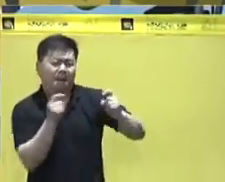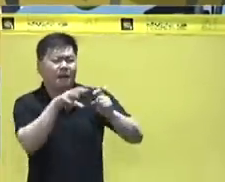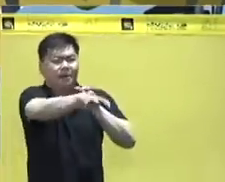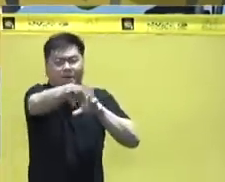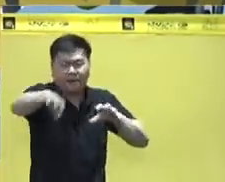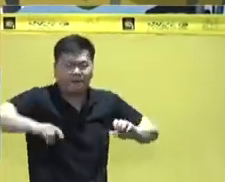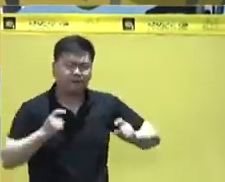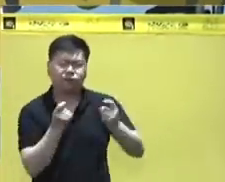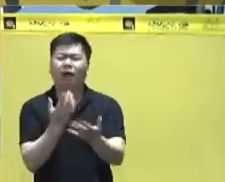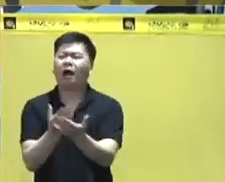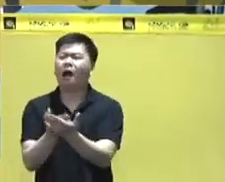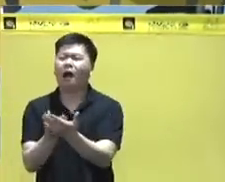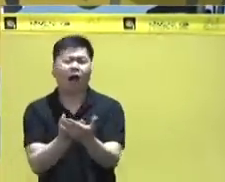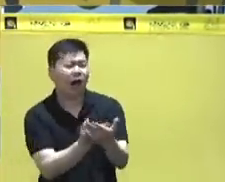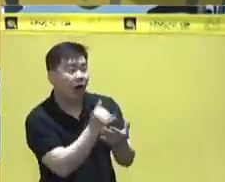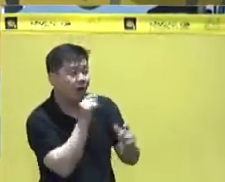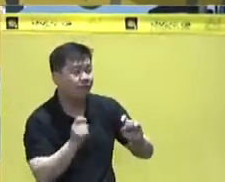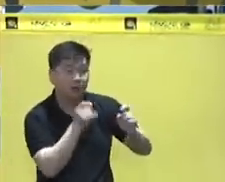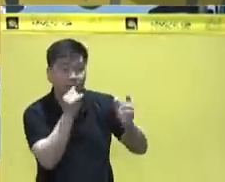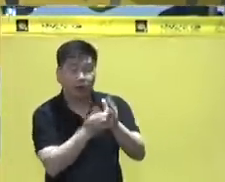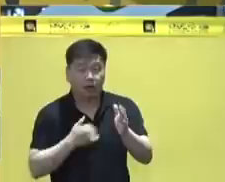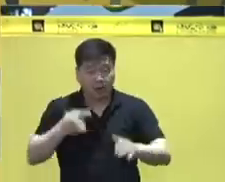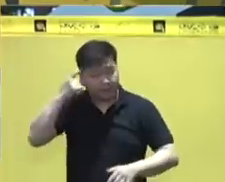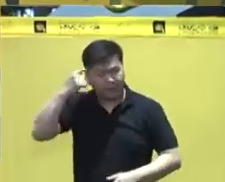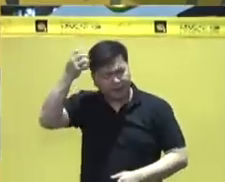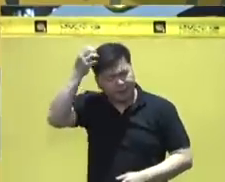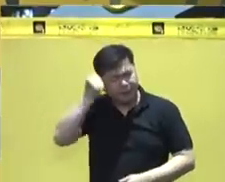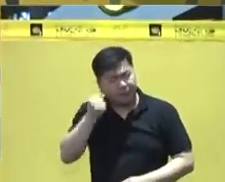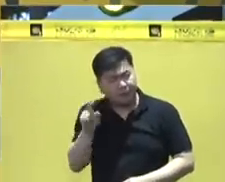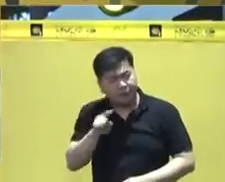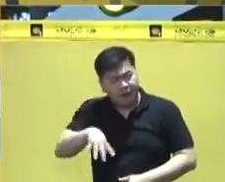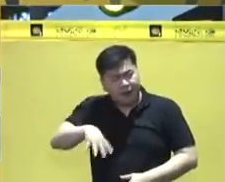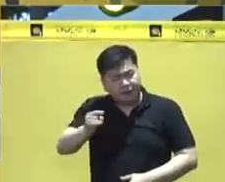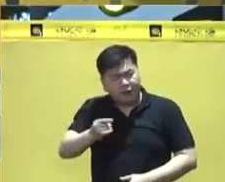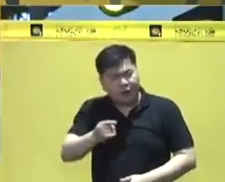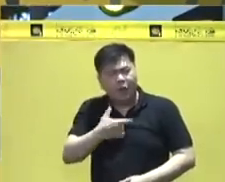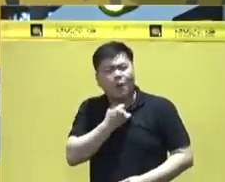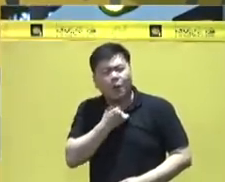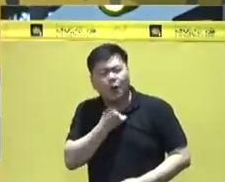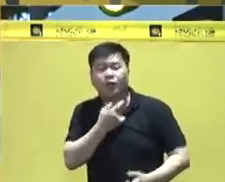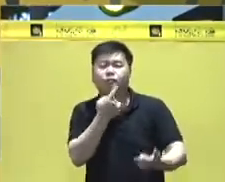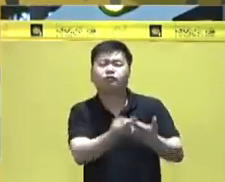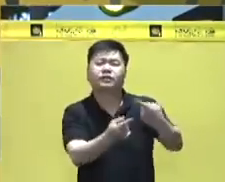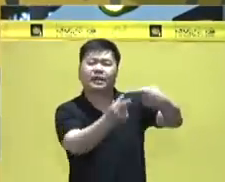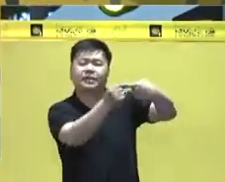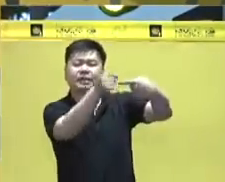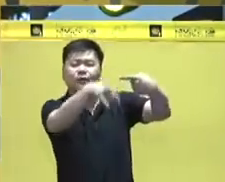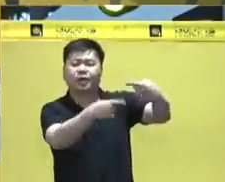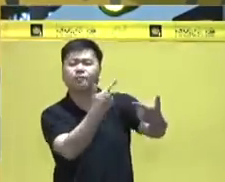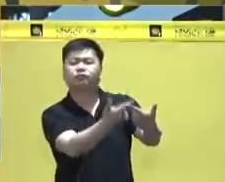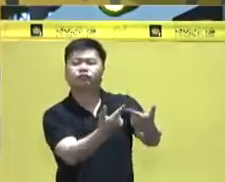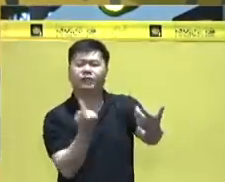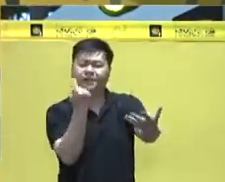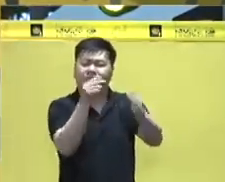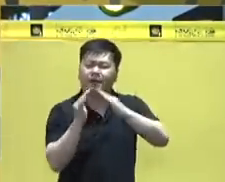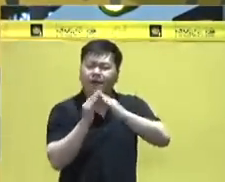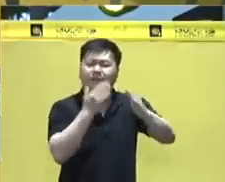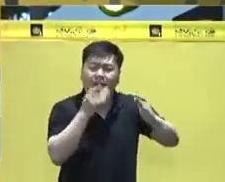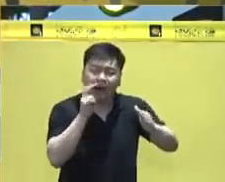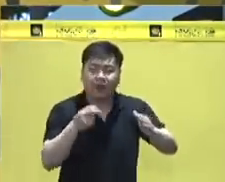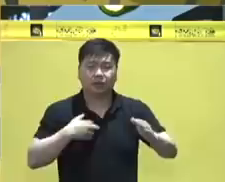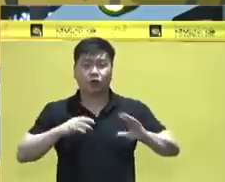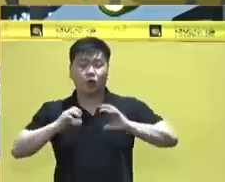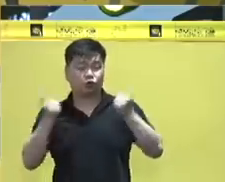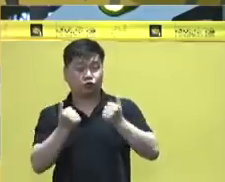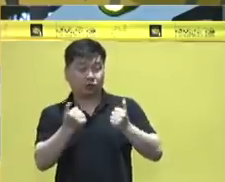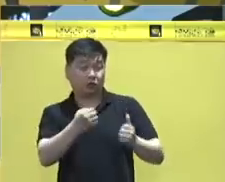지역이 처음에 제일 제 기억에는 처음에 제일 유력했던 데는 부산이었어요. 부산. 저도 그때